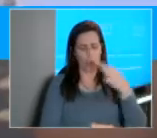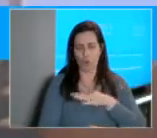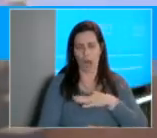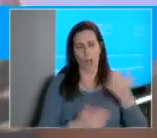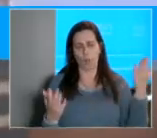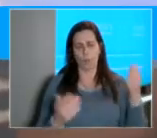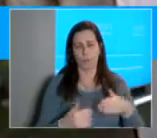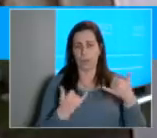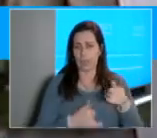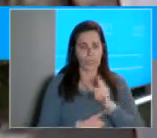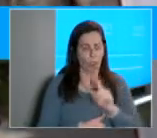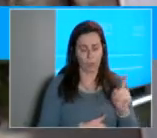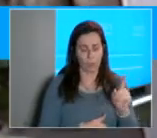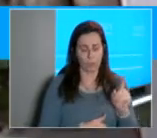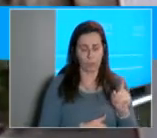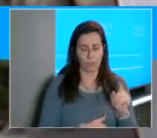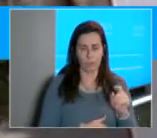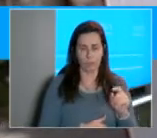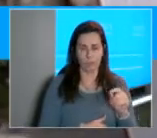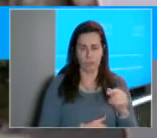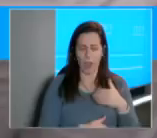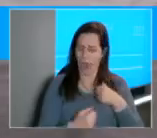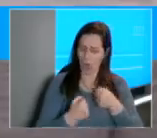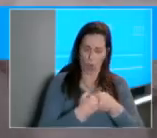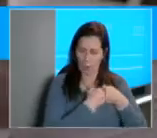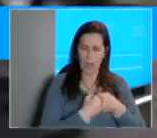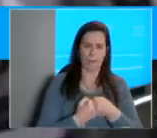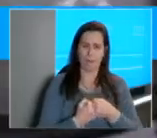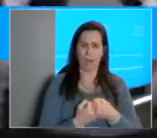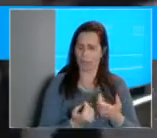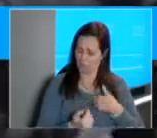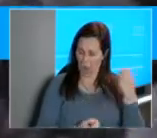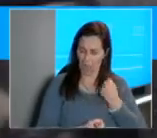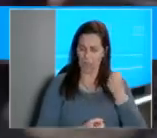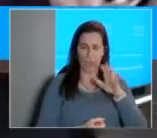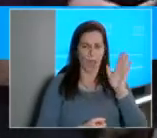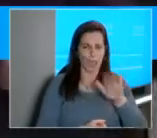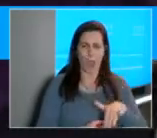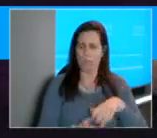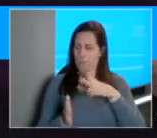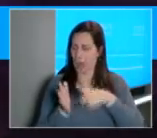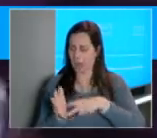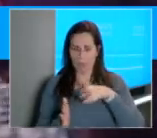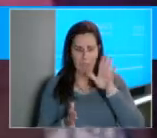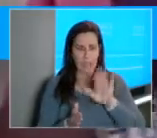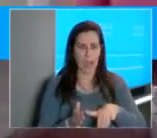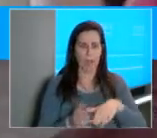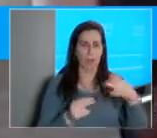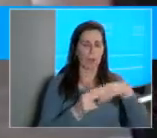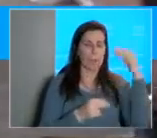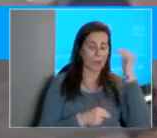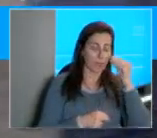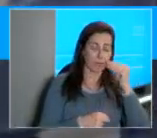לחיות בה. עכשיו, זה לא נעלה, עכשיו, אנחנו ניאבק בזה בכל מקום שניתן, בין אם זה ברכבת, בין אם זה ליד בתי